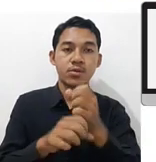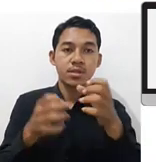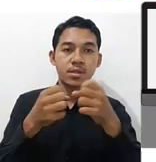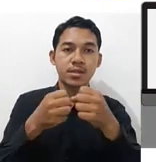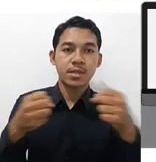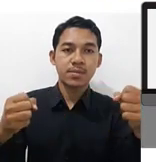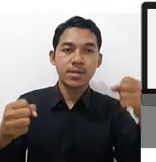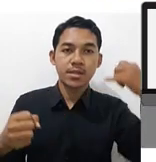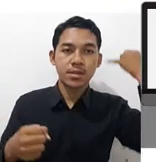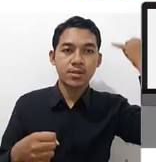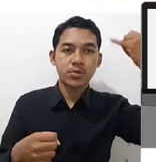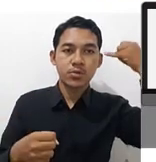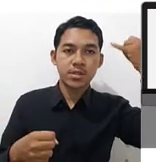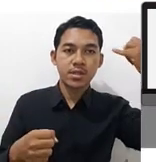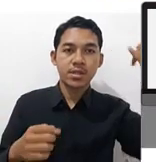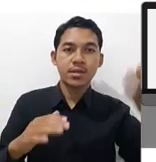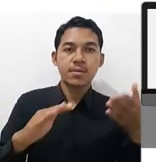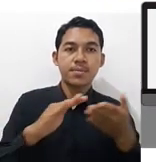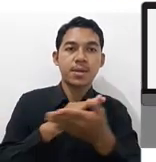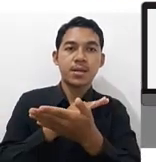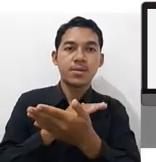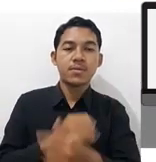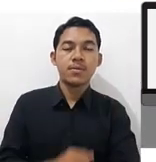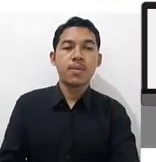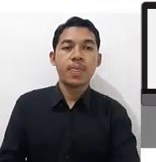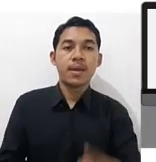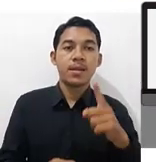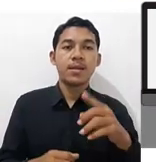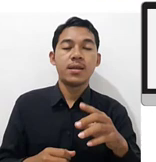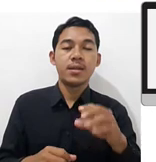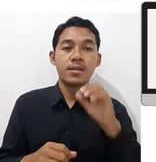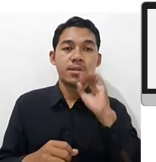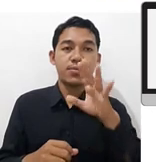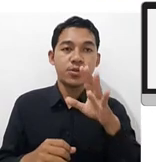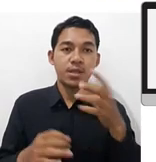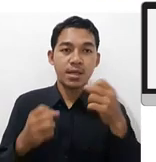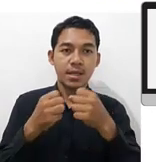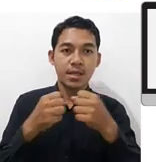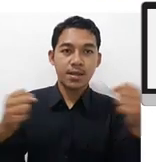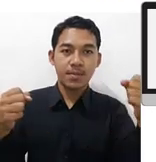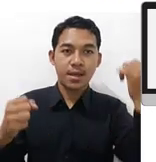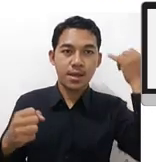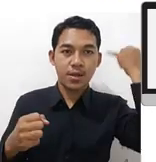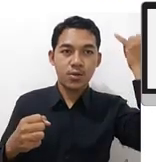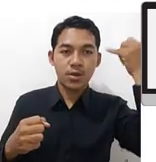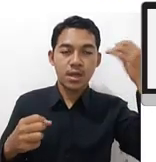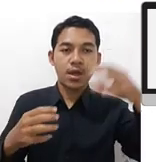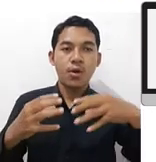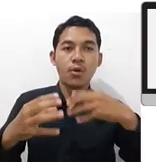Nah, itu dinamakan gerbang logika kombinasi.